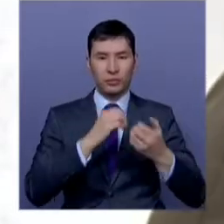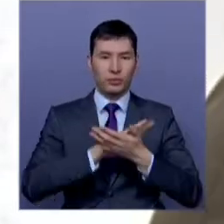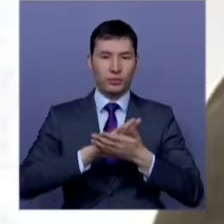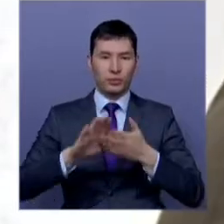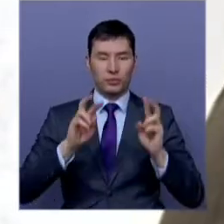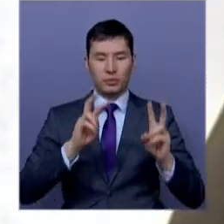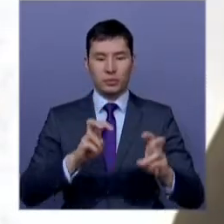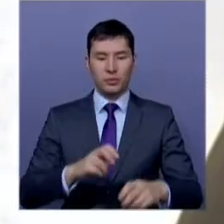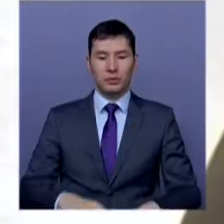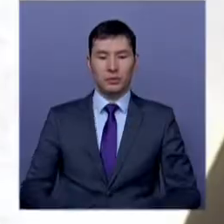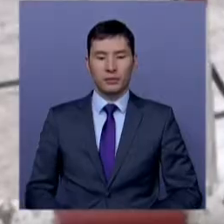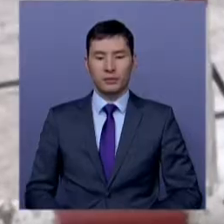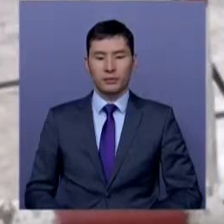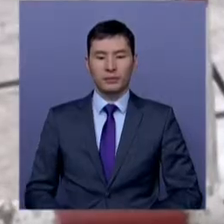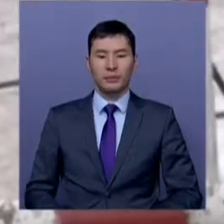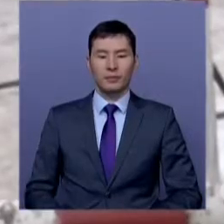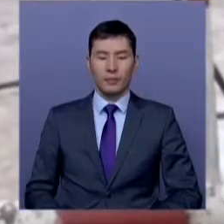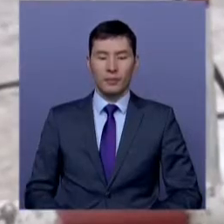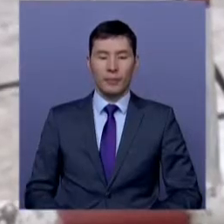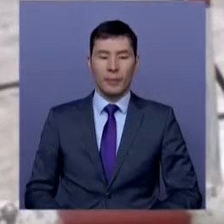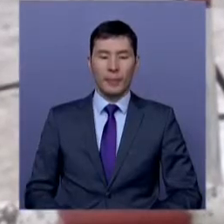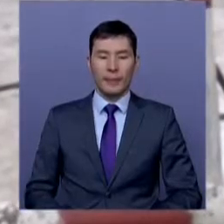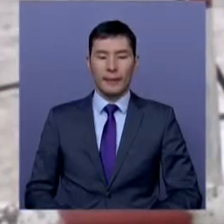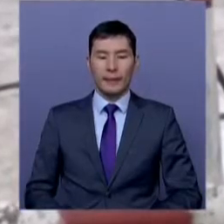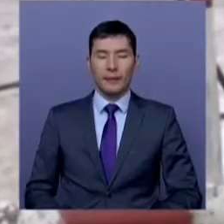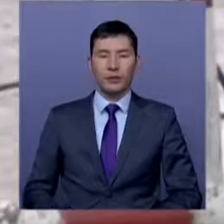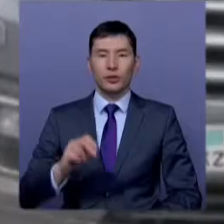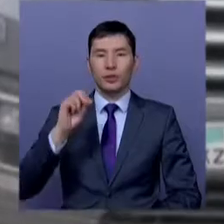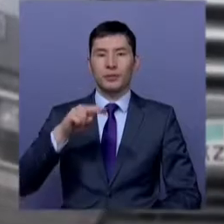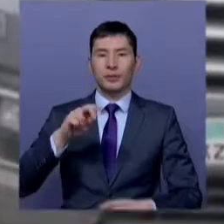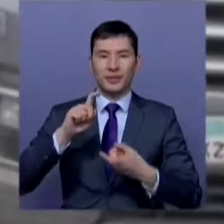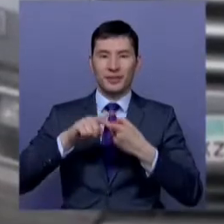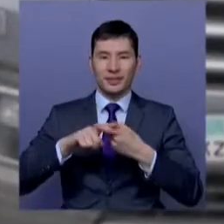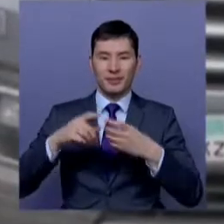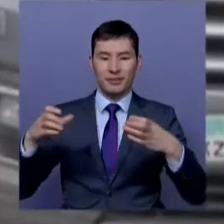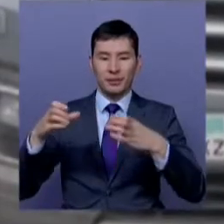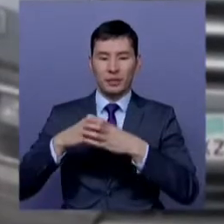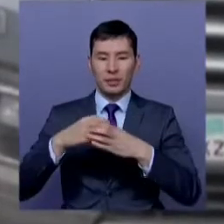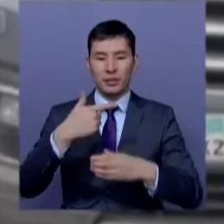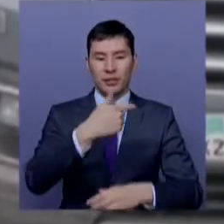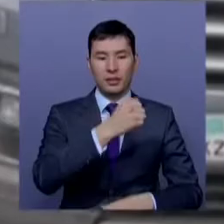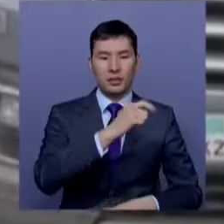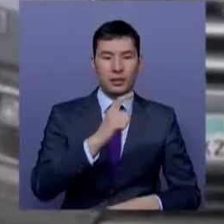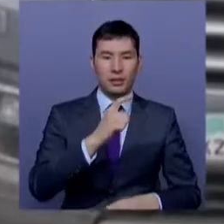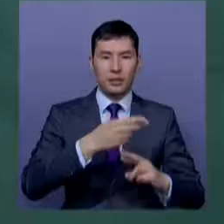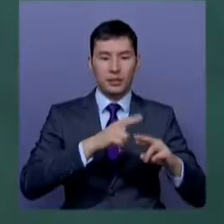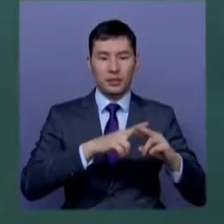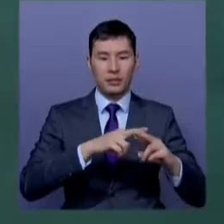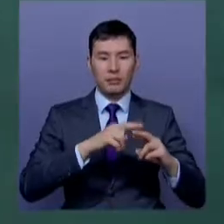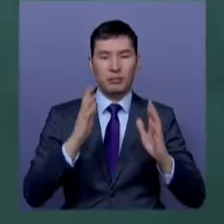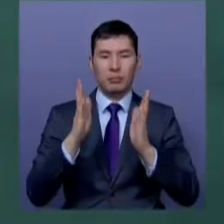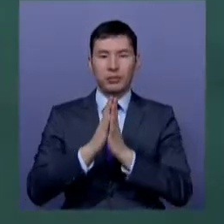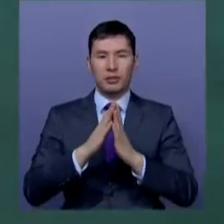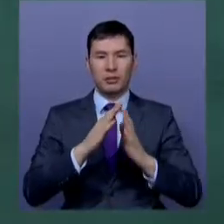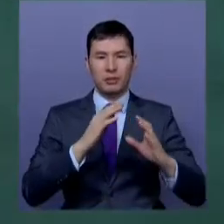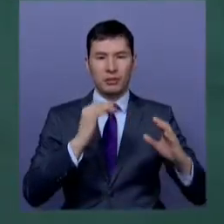автомен салыстырғанда әлдеқайда таза. Төтенше жағдайлар комитетінің төрағасы газбен жүретін көлік иелеріне бактарын 100% толтырмауға да кеңес